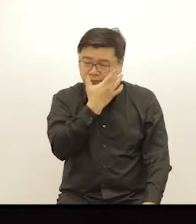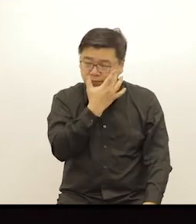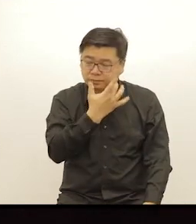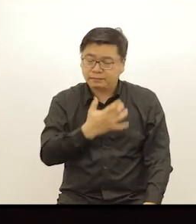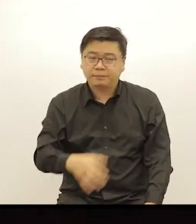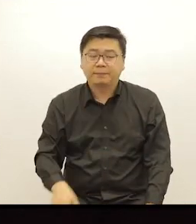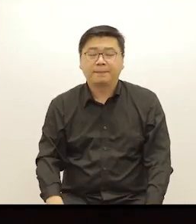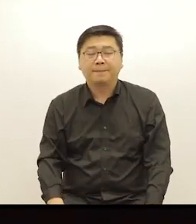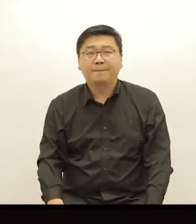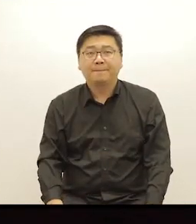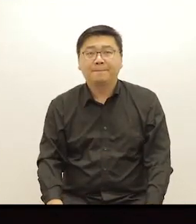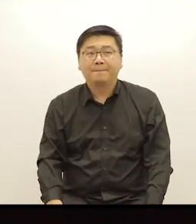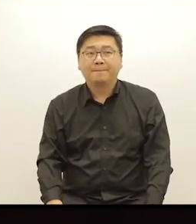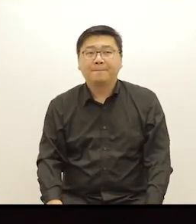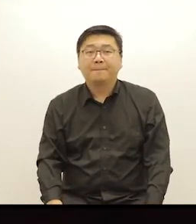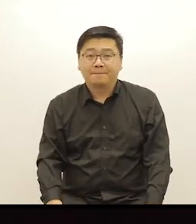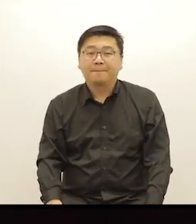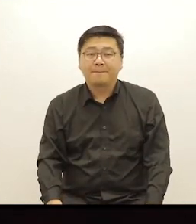영감을 받은 거는